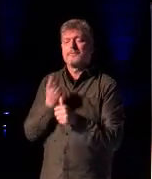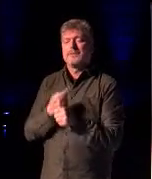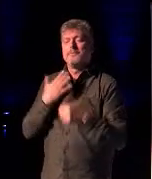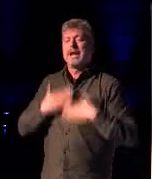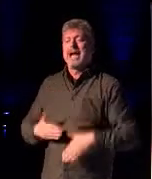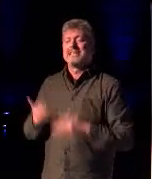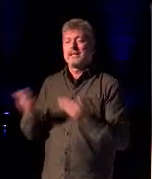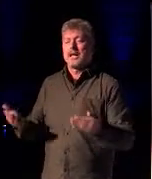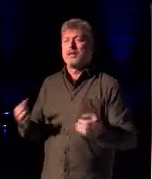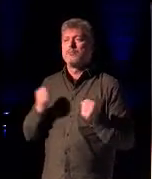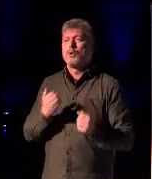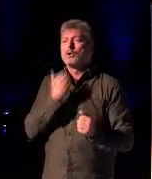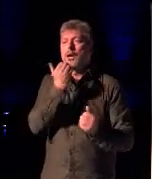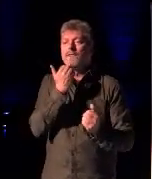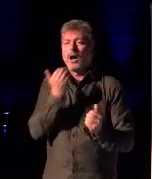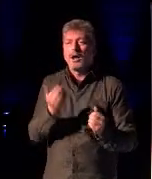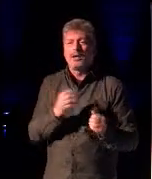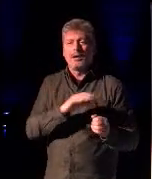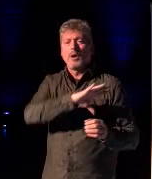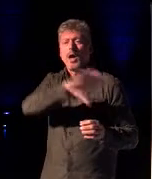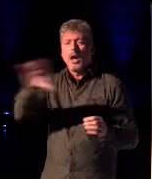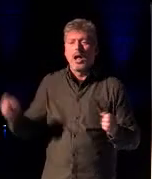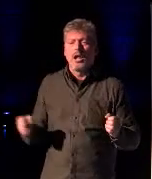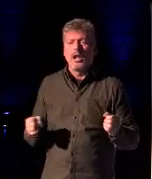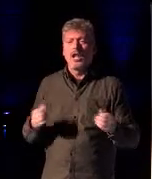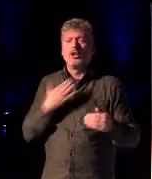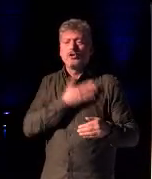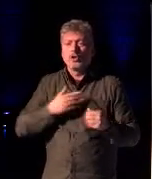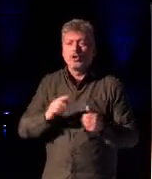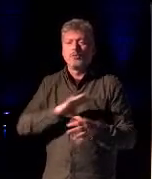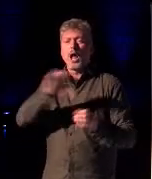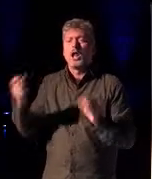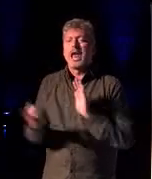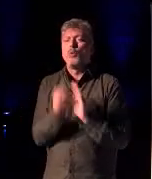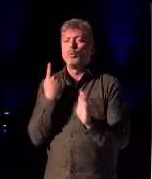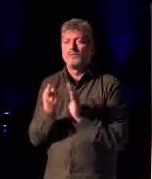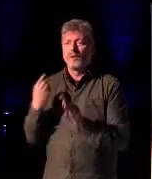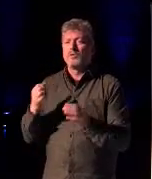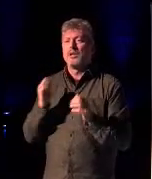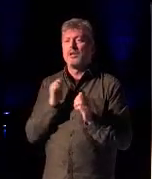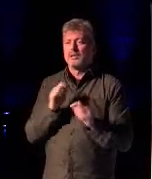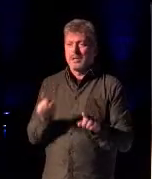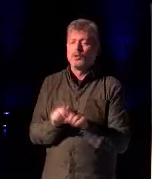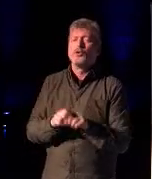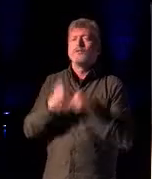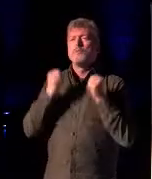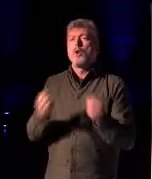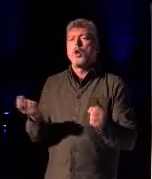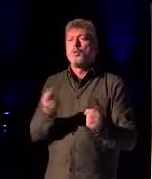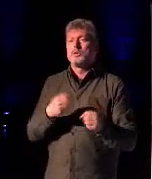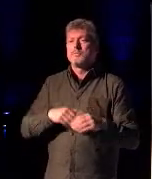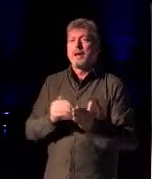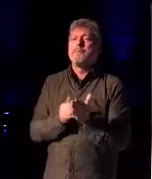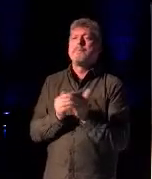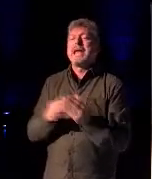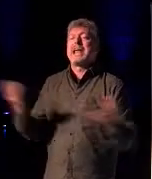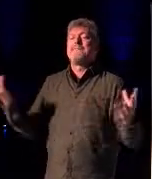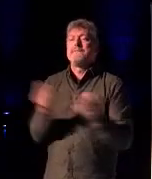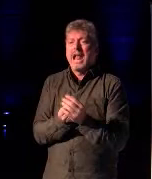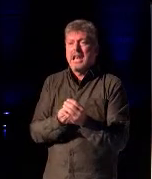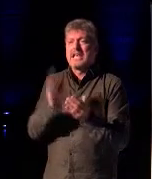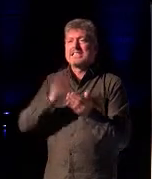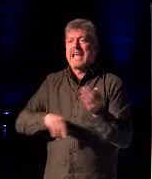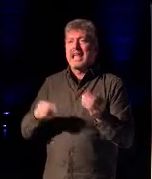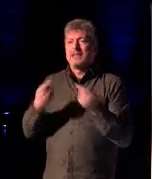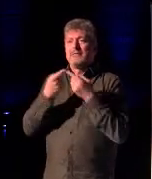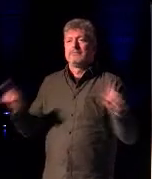primærhelsetjenesten må ta vare på alle sykdommene og på alle utfordringene. Og derfor må vi ha noe som, og det mer felles enn det som skiller på dette